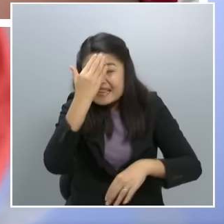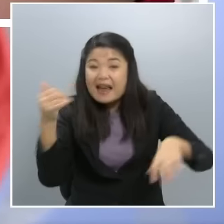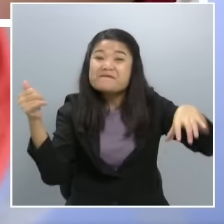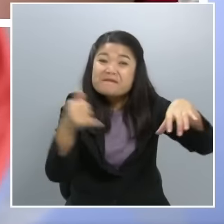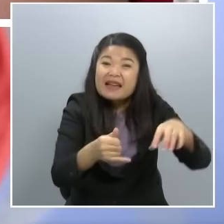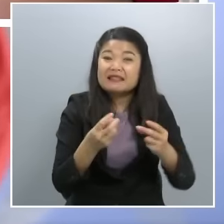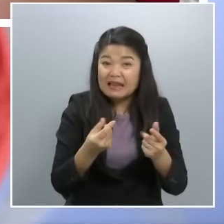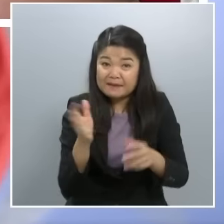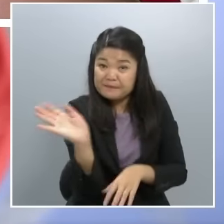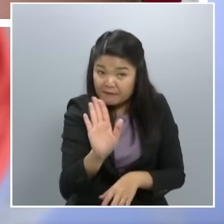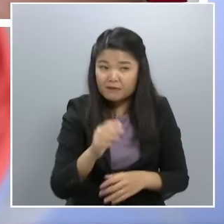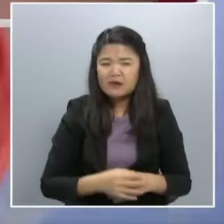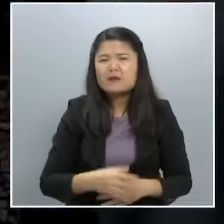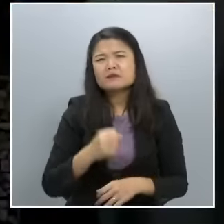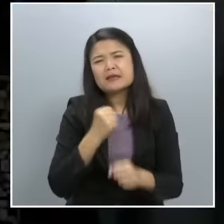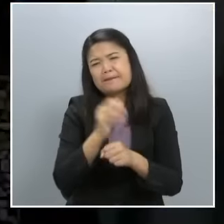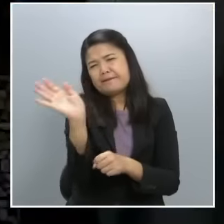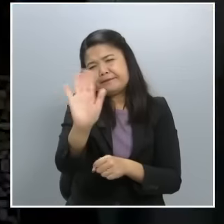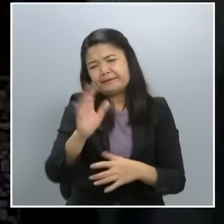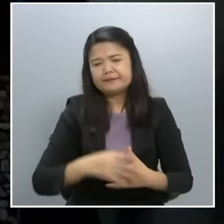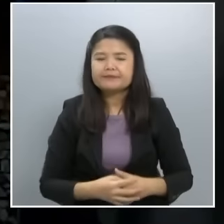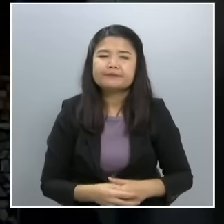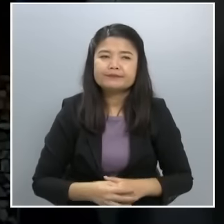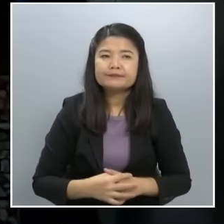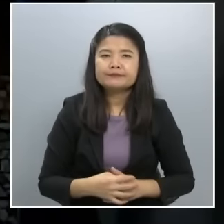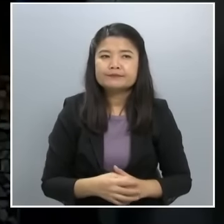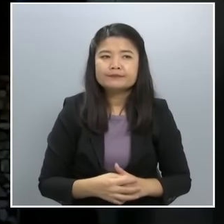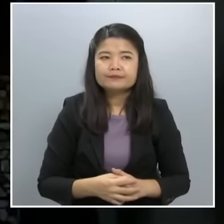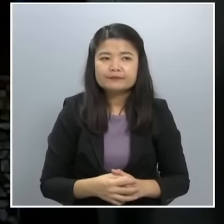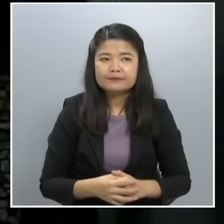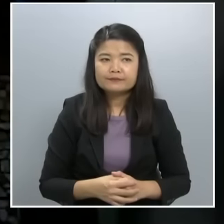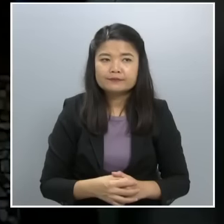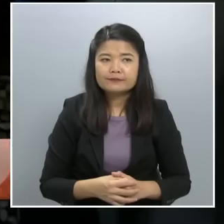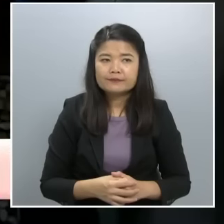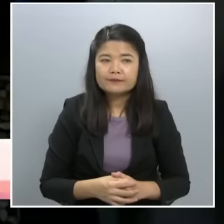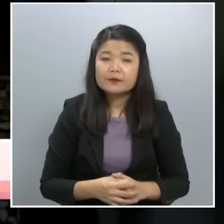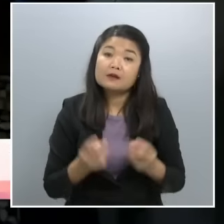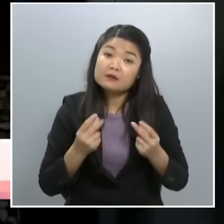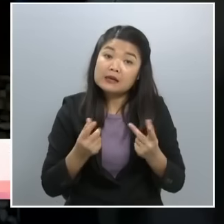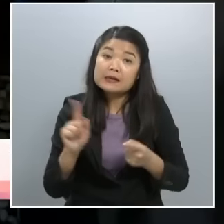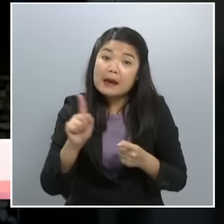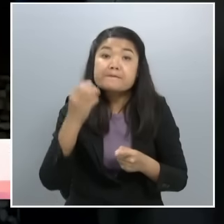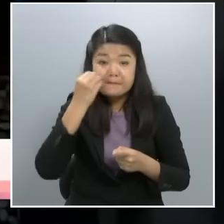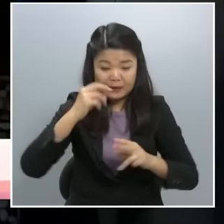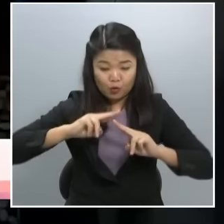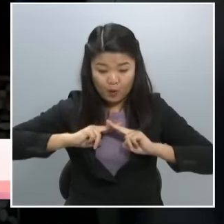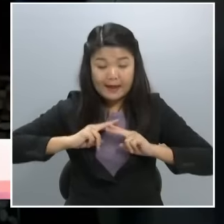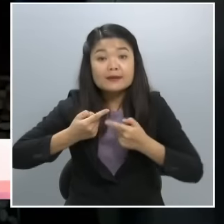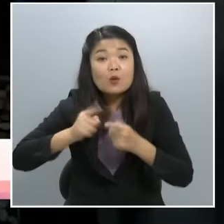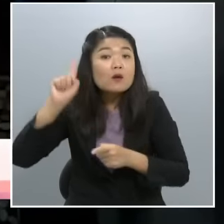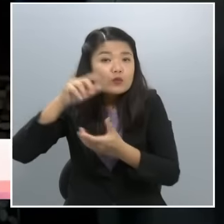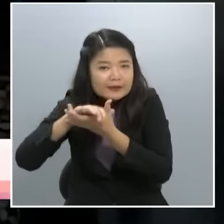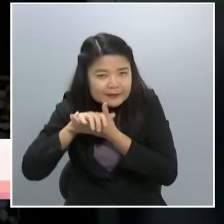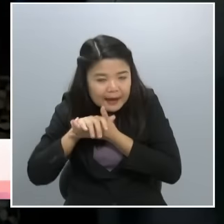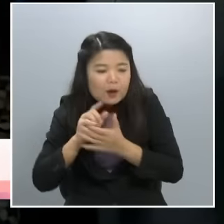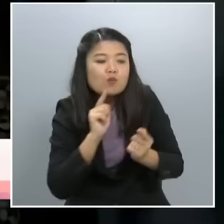บ้านผมผิดกันตำรวจจับเต้นหน้าบ้าน เขาก็ยืนยันนะคะว่าเขาเต้นอยู่หน้าบ้านของเขาแต่ว่าภรรยาเนี่ยไปเคลียร์